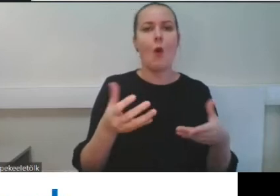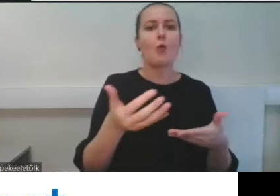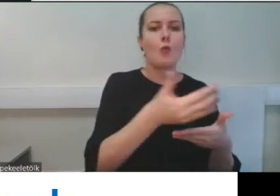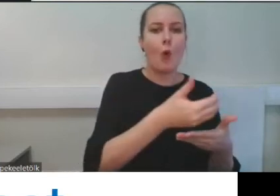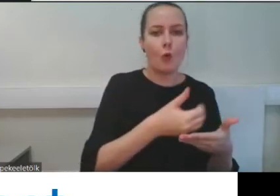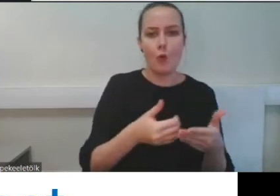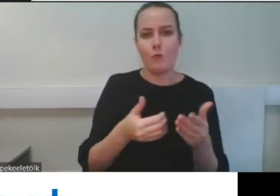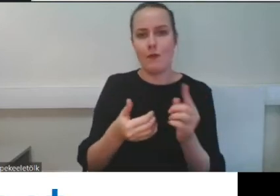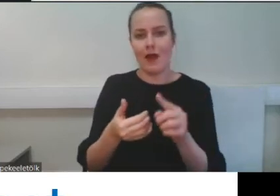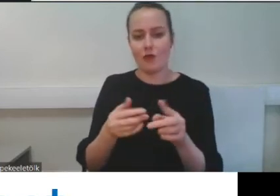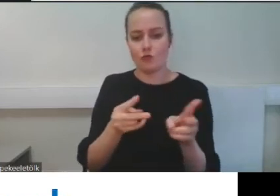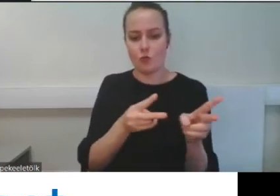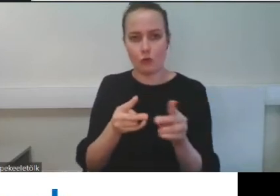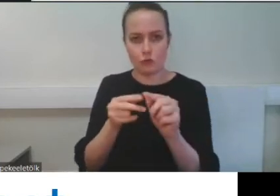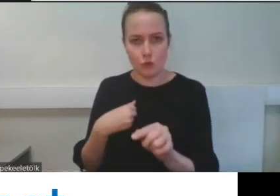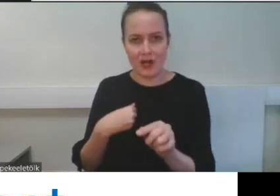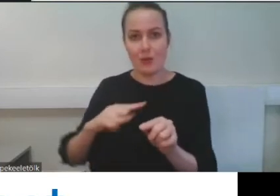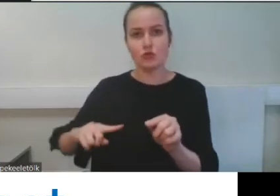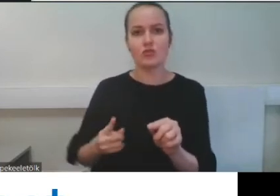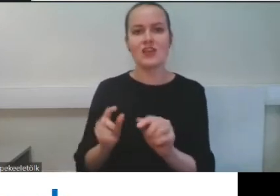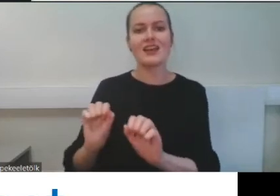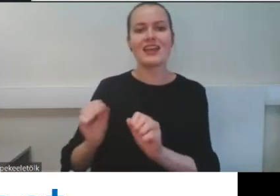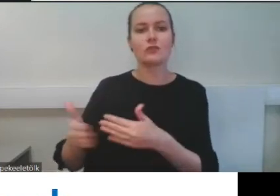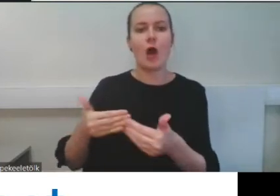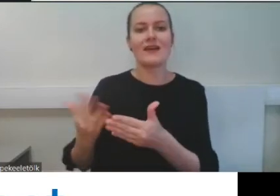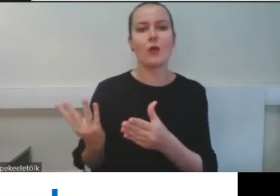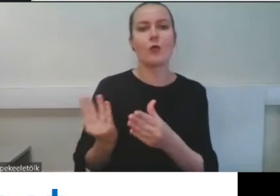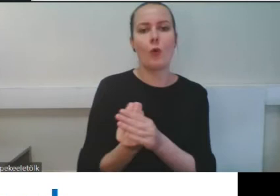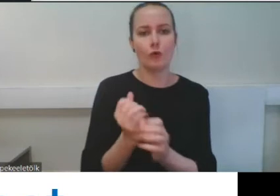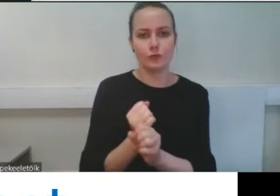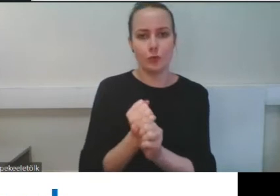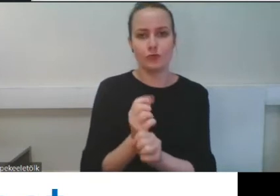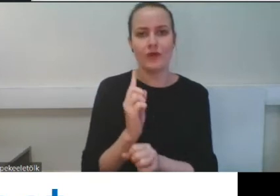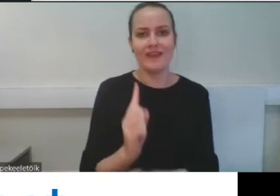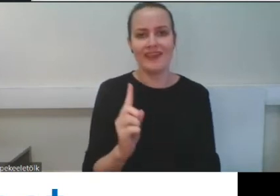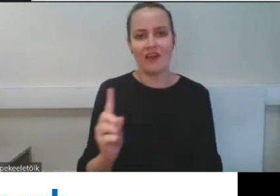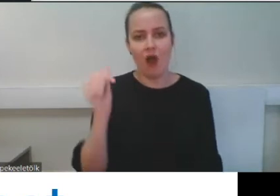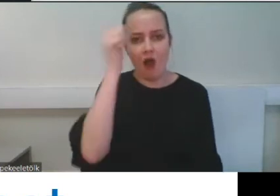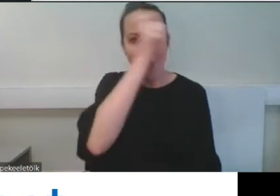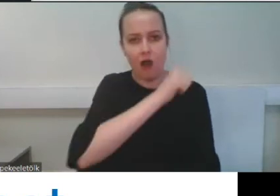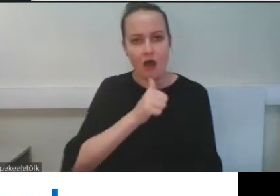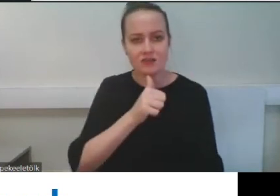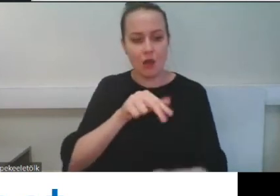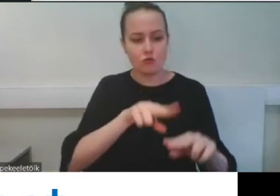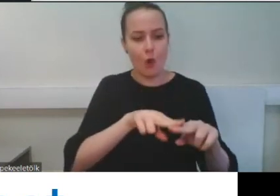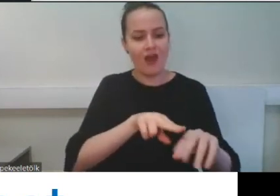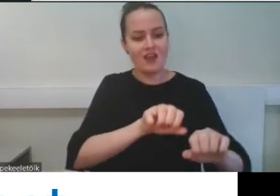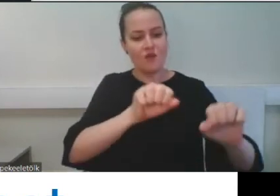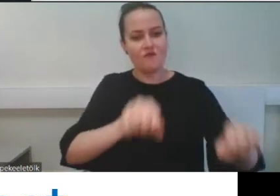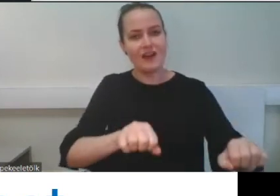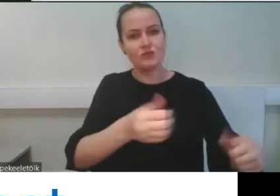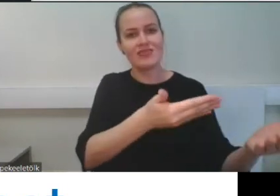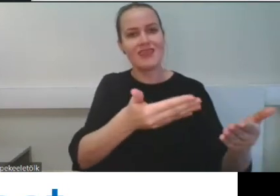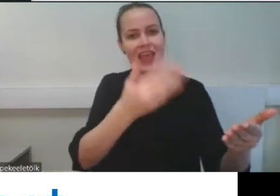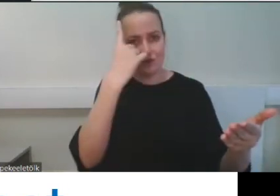aitäh , ma loodan , et siis see vastab sellele küsimusele , aga siis tõesti läheksime edasi järgmise ettekannega ,